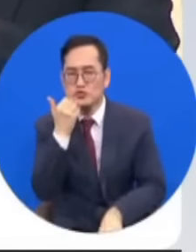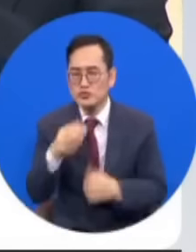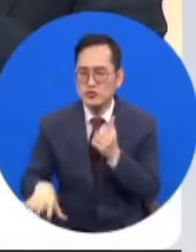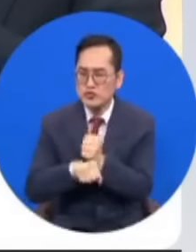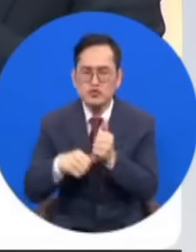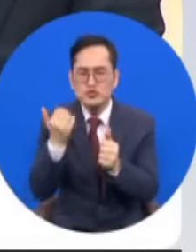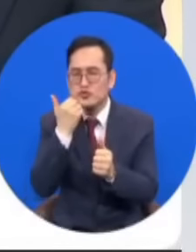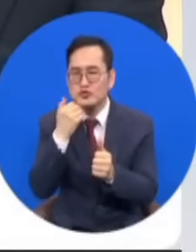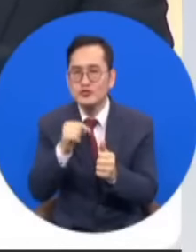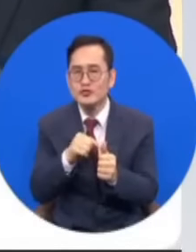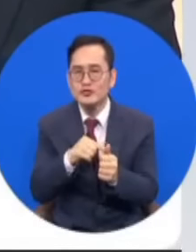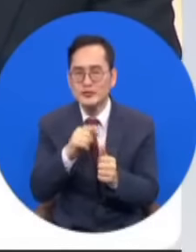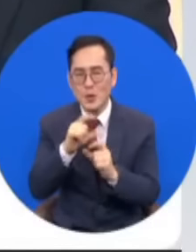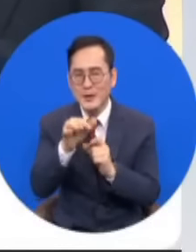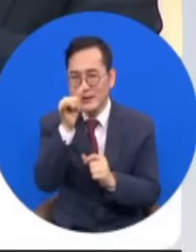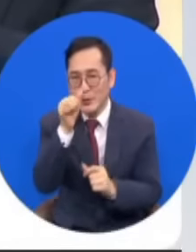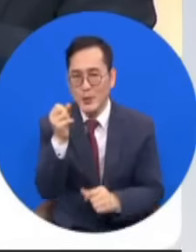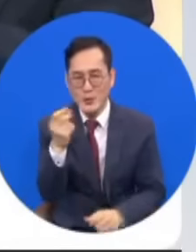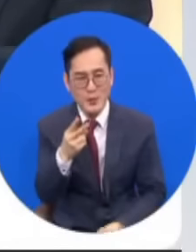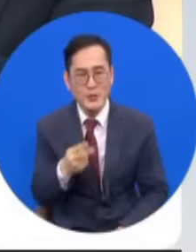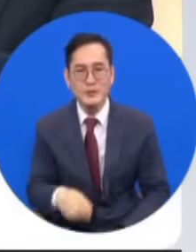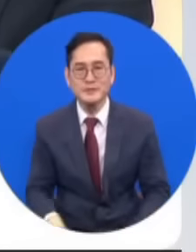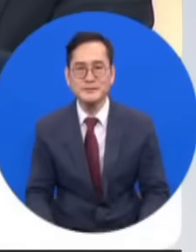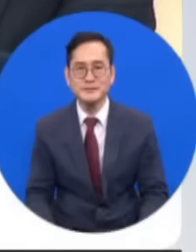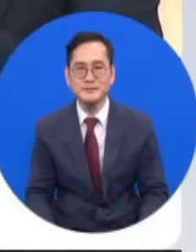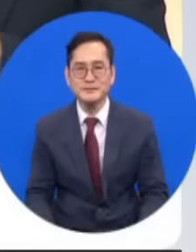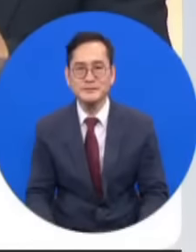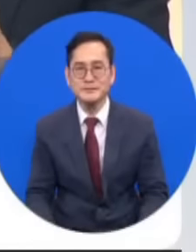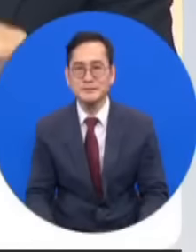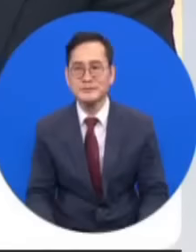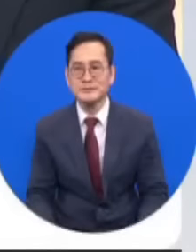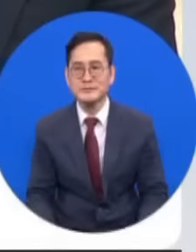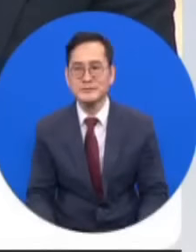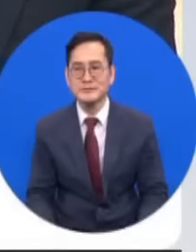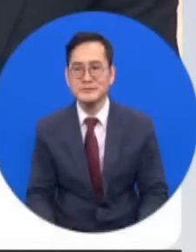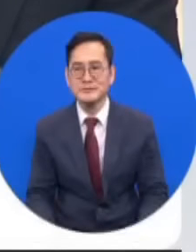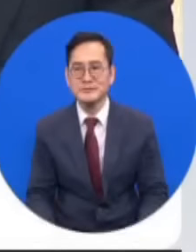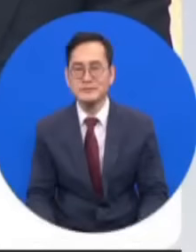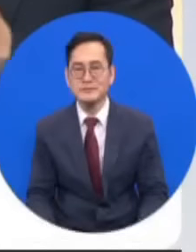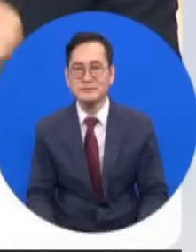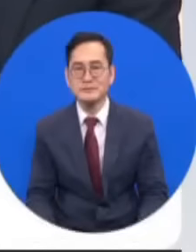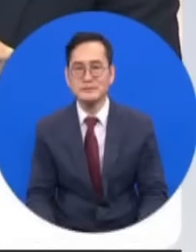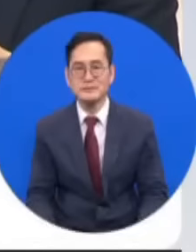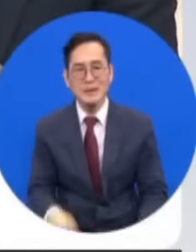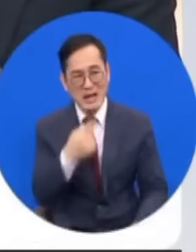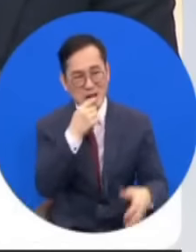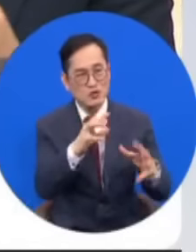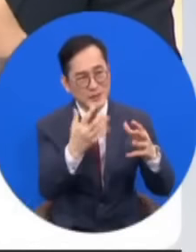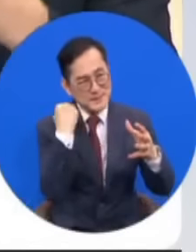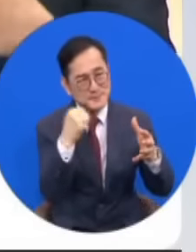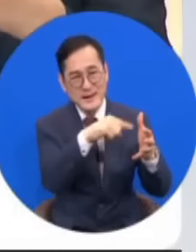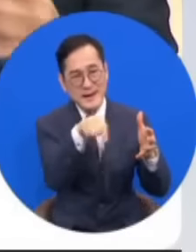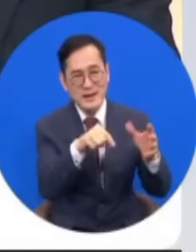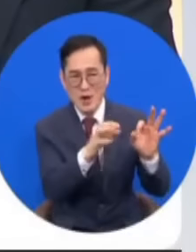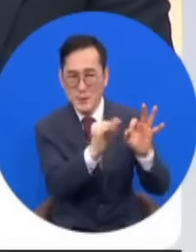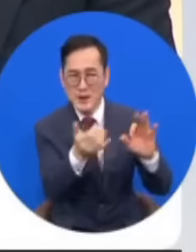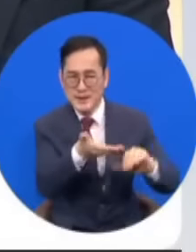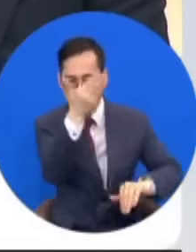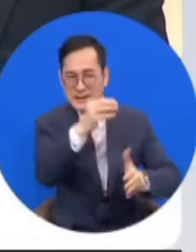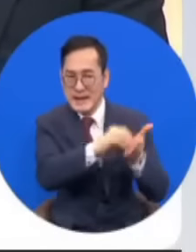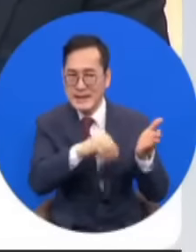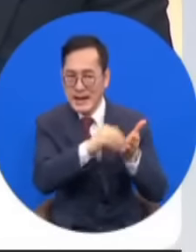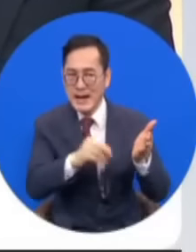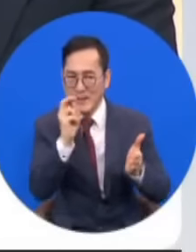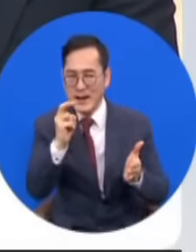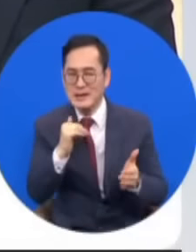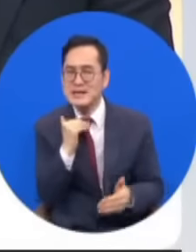번째는 허은나 의원께서 그 국민의 임에서 10명 이상 탈당할 예정이다 그거를 좀 기다리고 있는 거 같아요 좀 천천히 가려는 거 같습니다